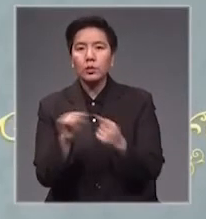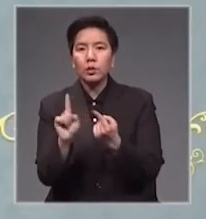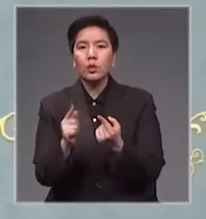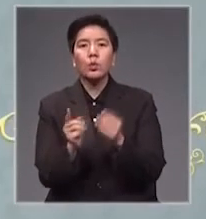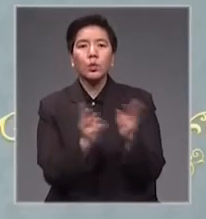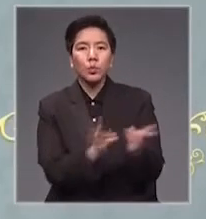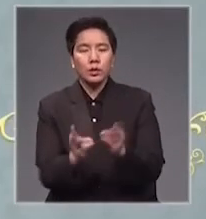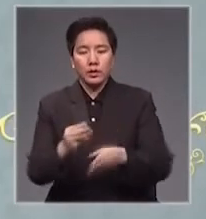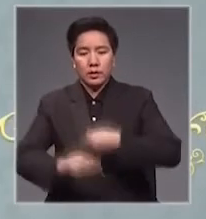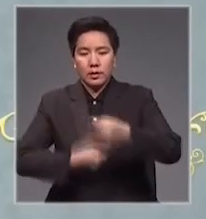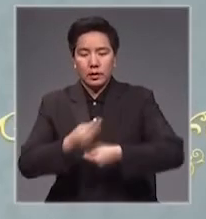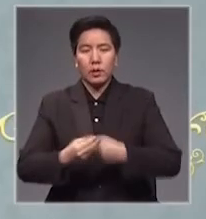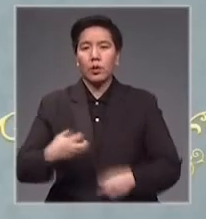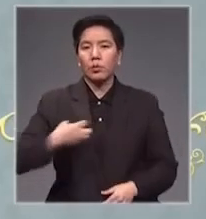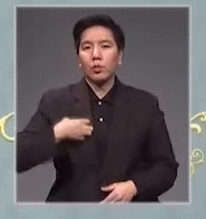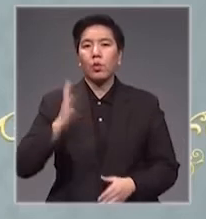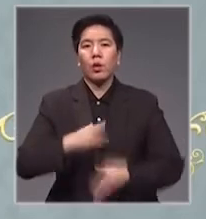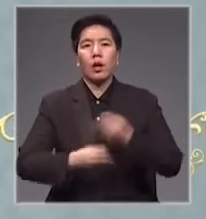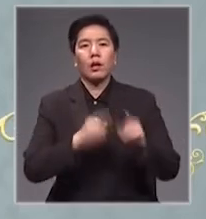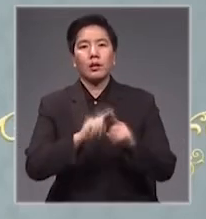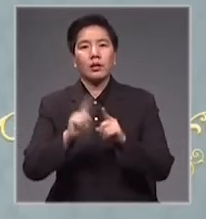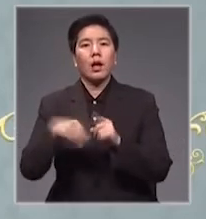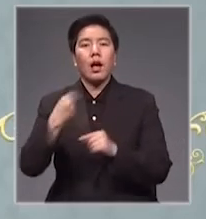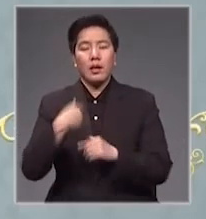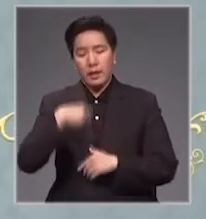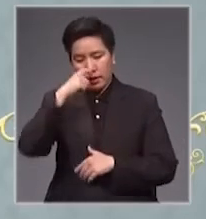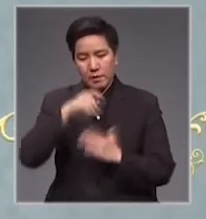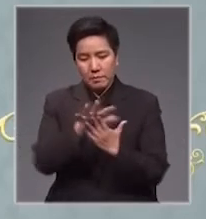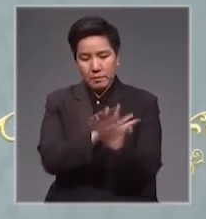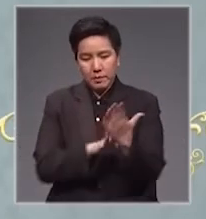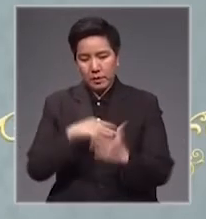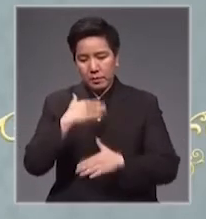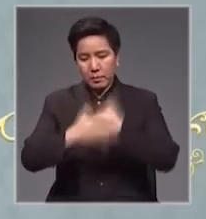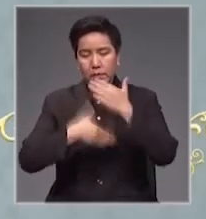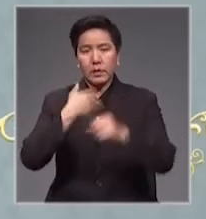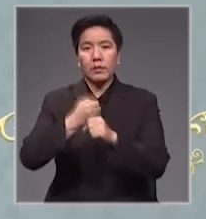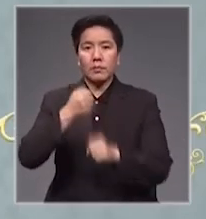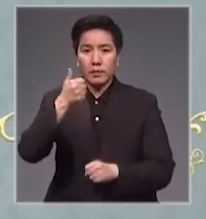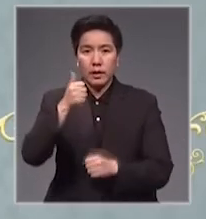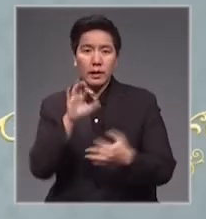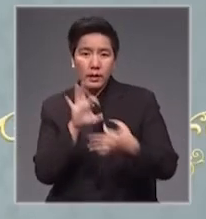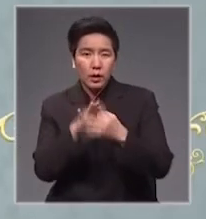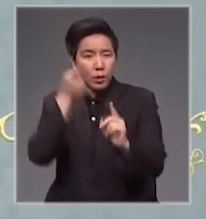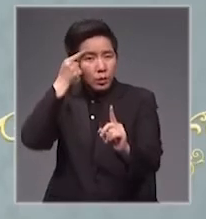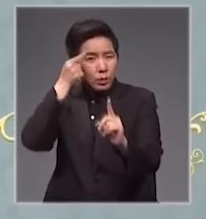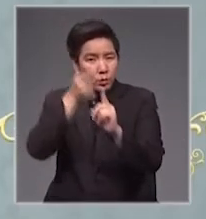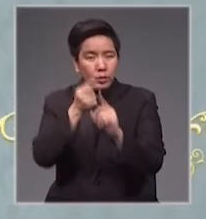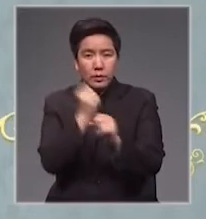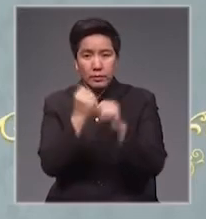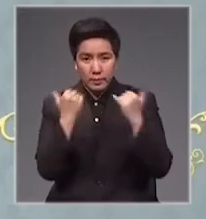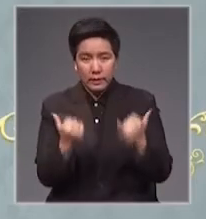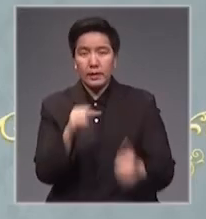างการค้าและความต้องการของตลาดที่จะช่วยให้การพัฒนาประเทศมีความยั่งยืนสอดคล้องกับเป้าหมายการพัฒนาอย่างยั่งยืน